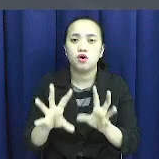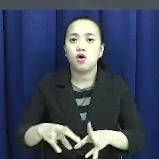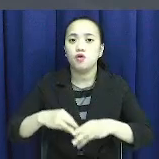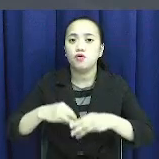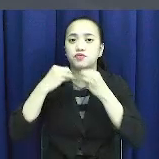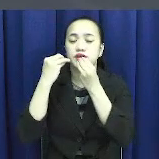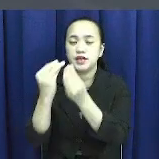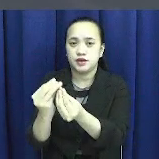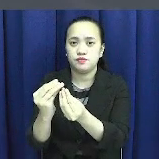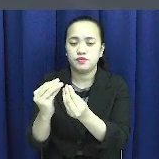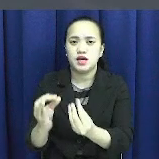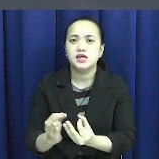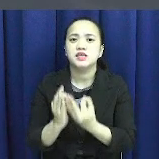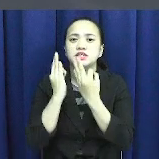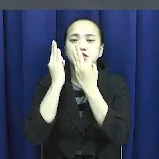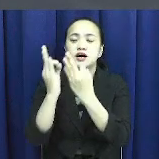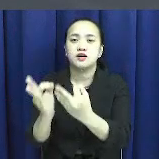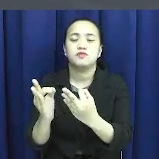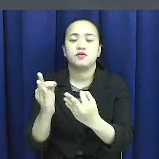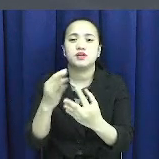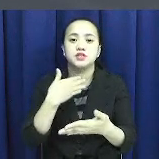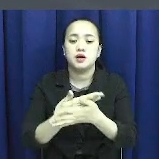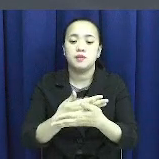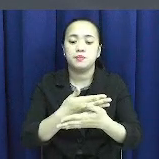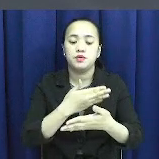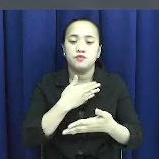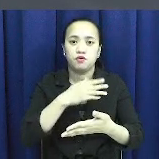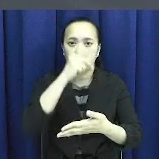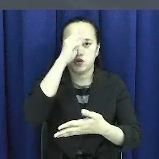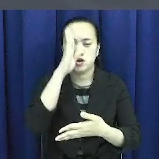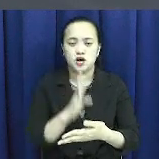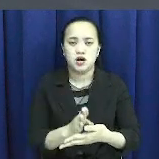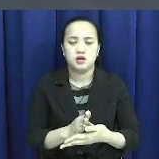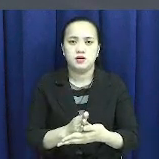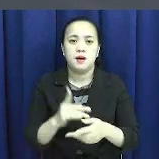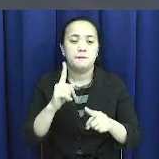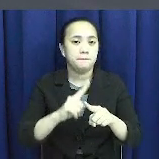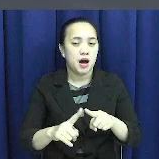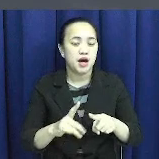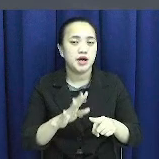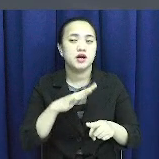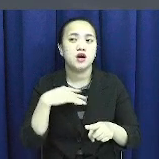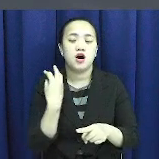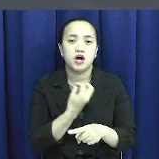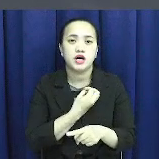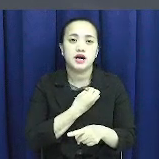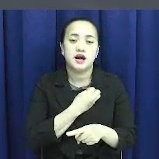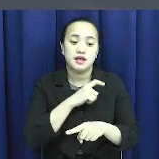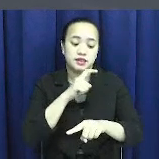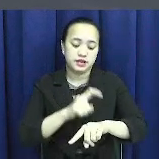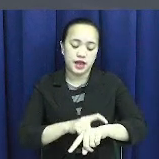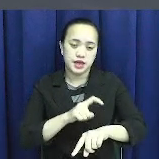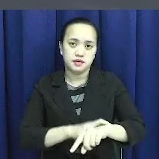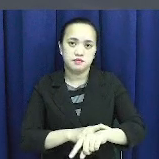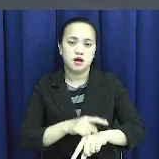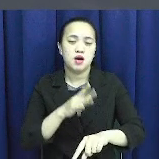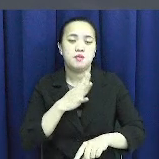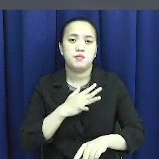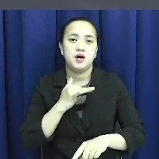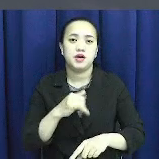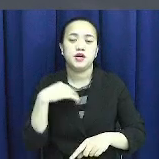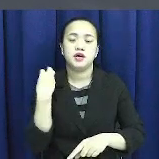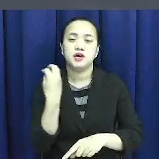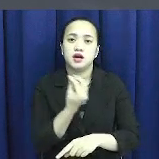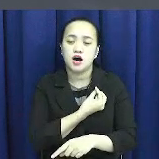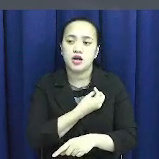Sa pamamagitan ng ating money, sa pamamagitan ng ating time, sa pamamagitan ng ating buhay. I beseech